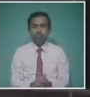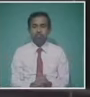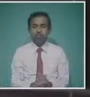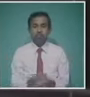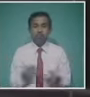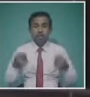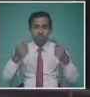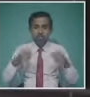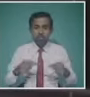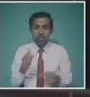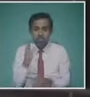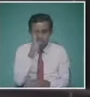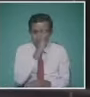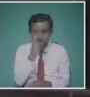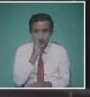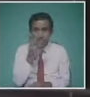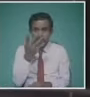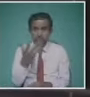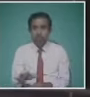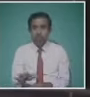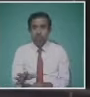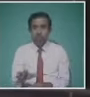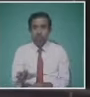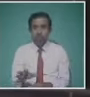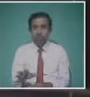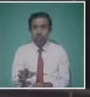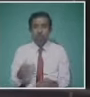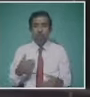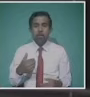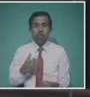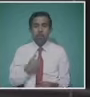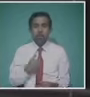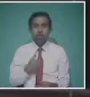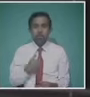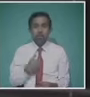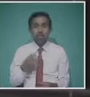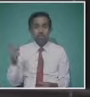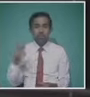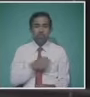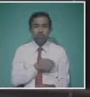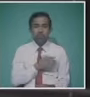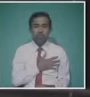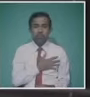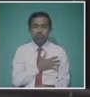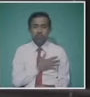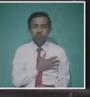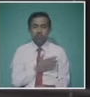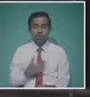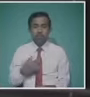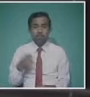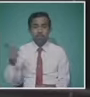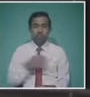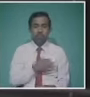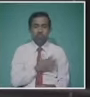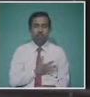ඊට පස්සේ මං හැංගිලා හිදලා මං අත හැබැයි මගෙන් පලියක් ගත්තා ඒකට මට රිටර්න් එකක් හම්බුණා